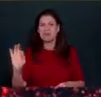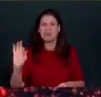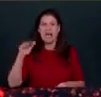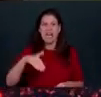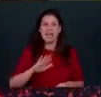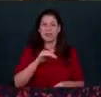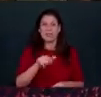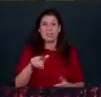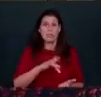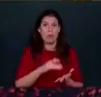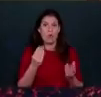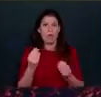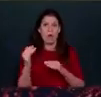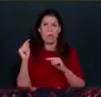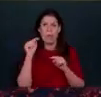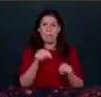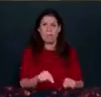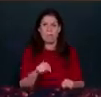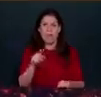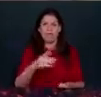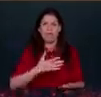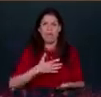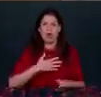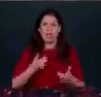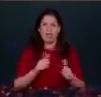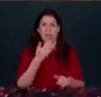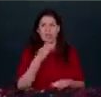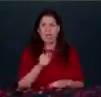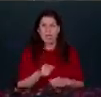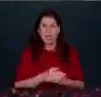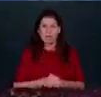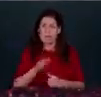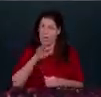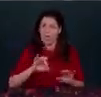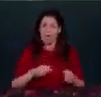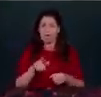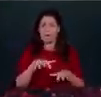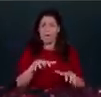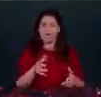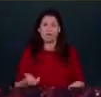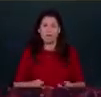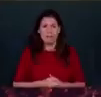עלייה לרגל לחובבי הספורט היפה הזה, גם אם יש להם ארבע רגליים.